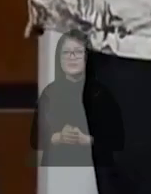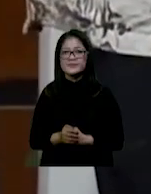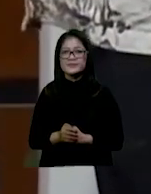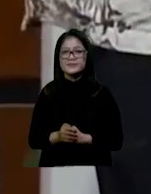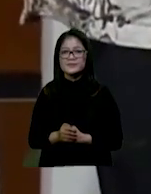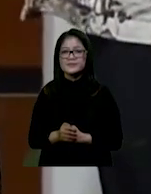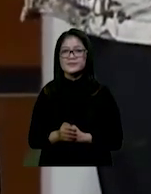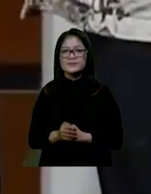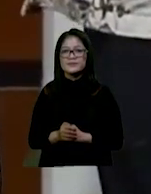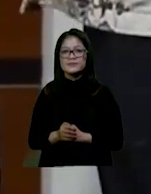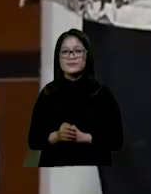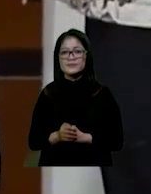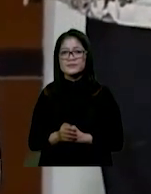telah hadir bersama kita pak